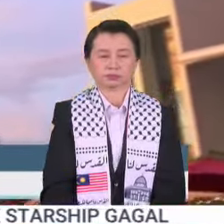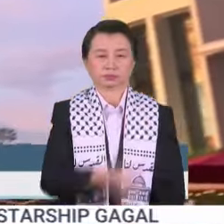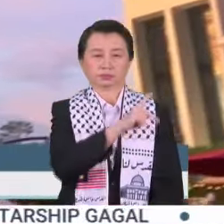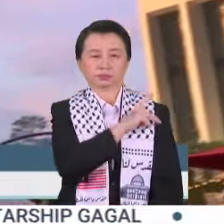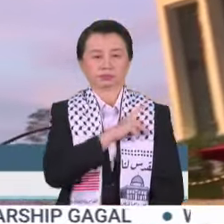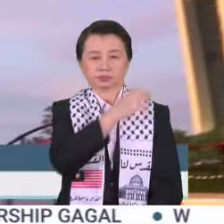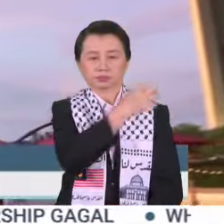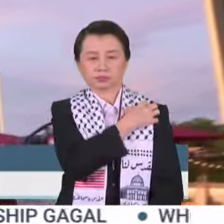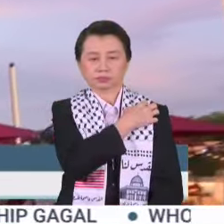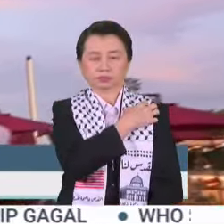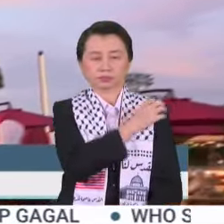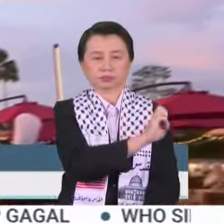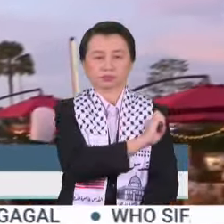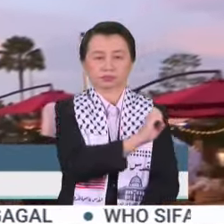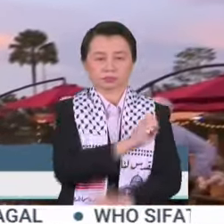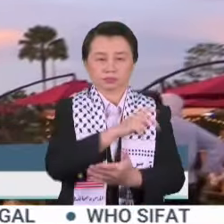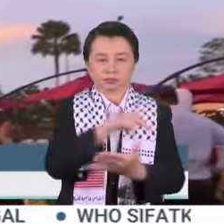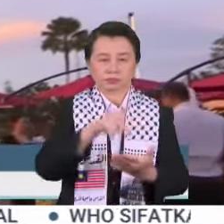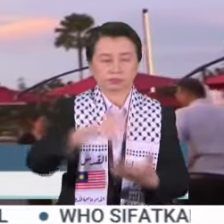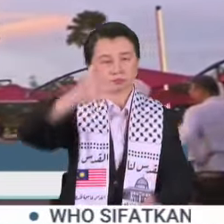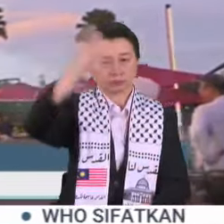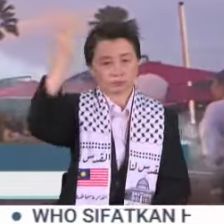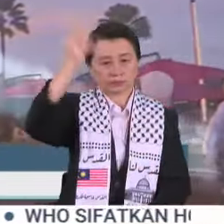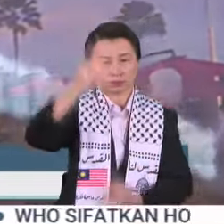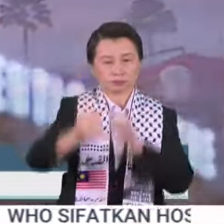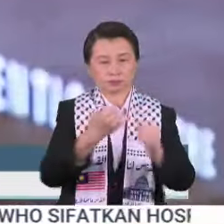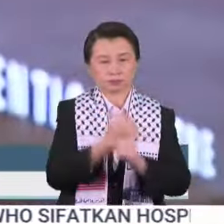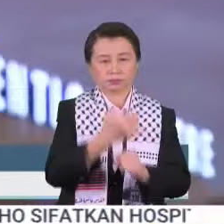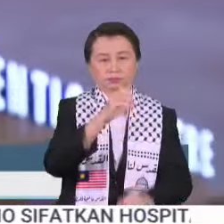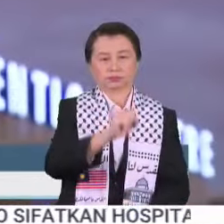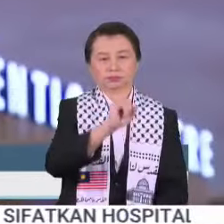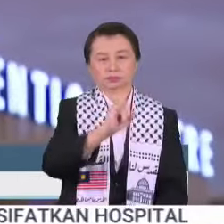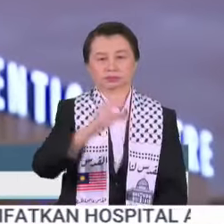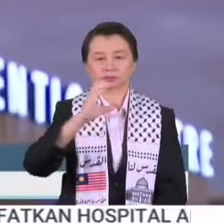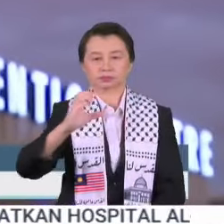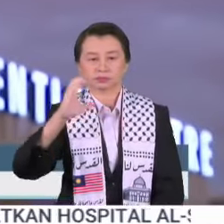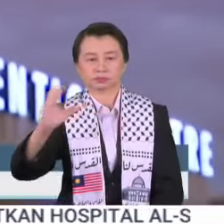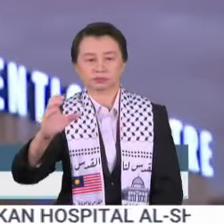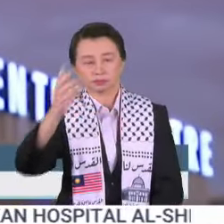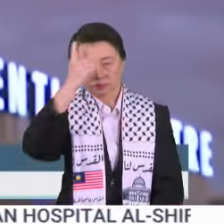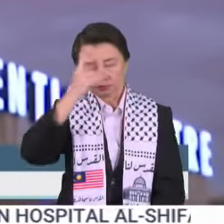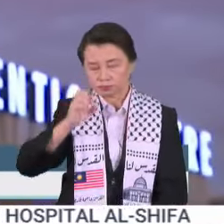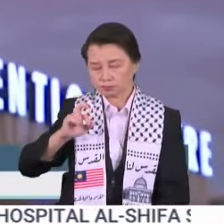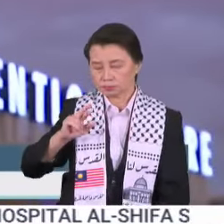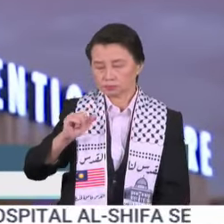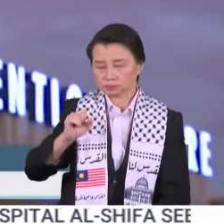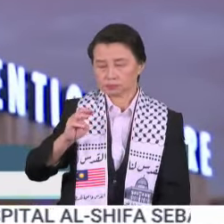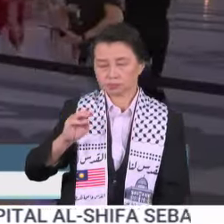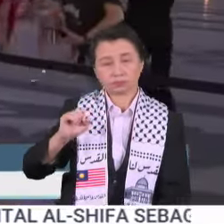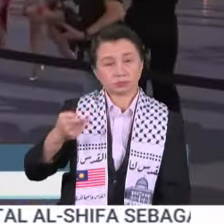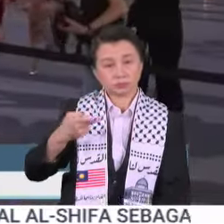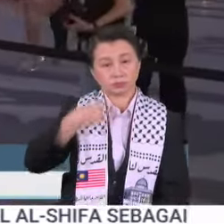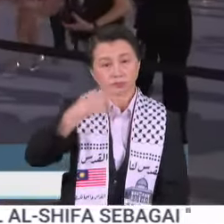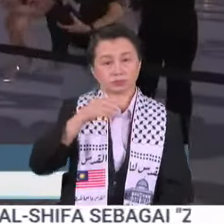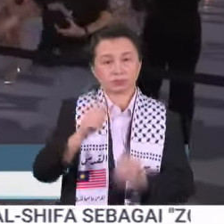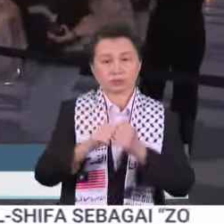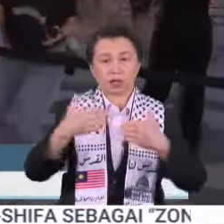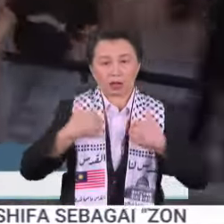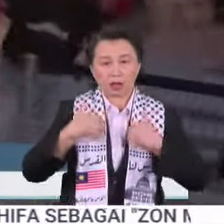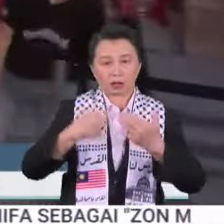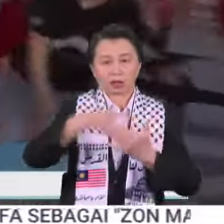Ketua Pegawai Eksekutif Pusat Konvensyen Antarabangsa Sabah SICC, Datuk Rosmawati Lasuki berkata, dengan